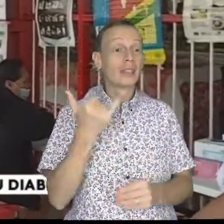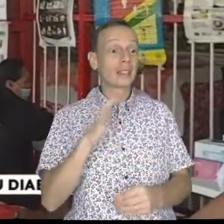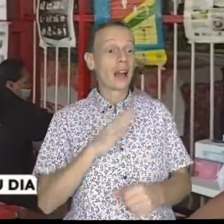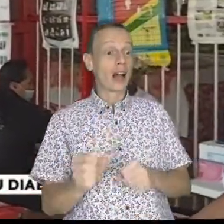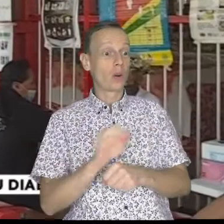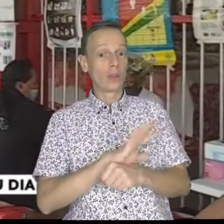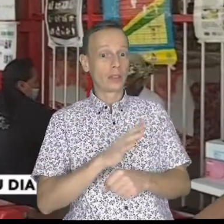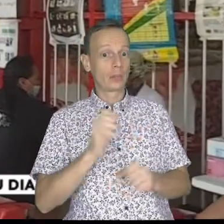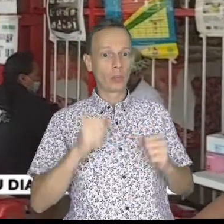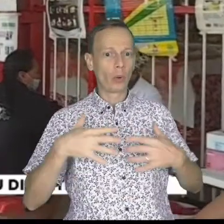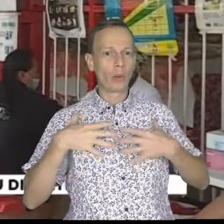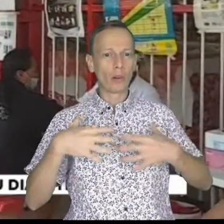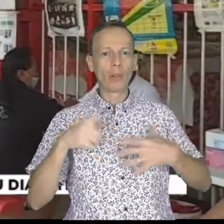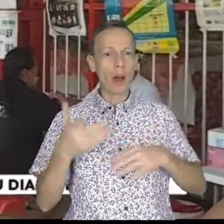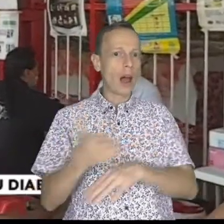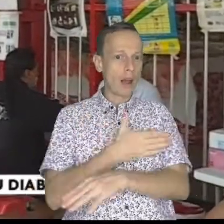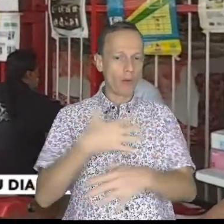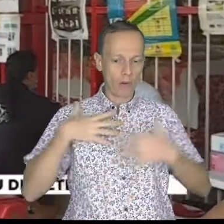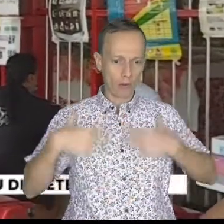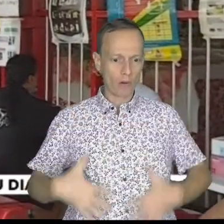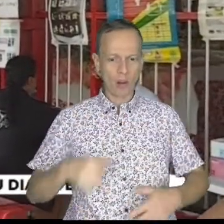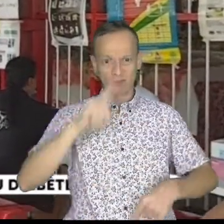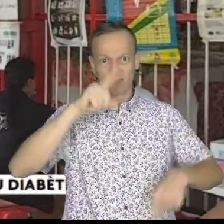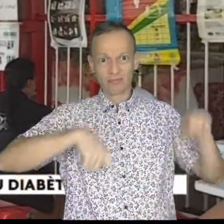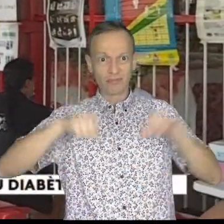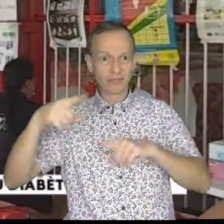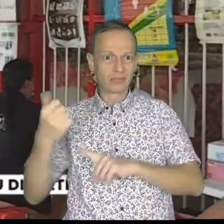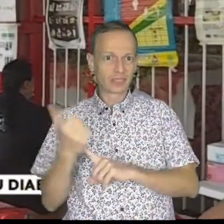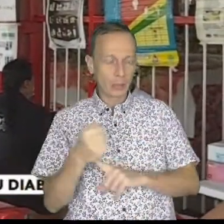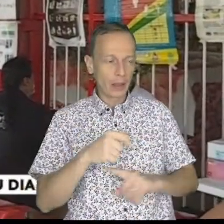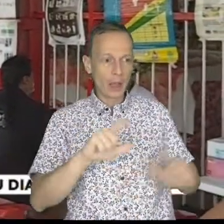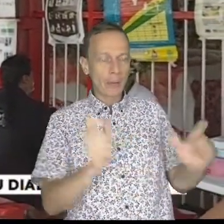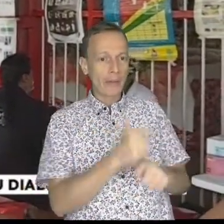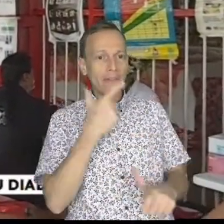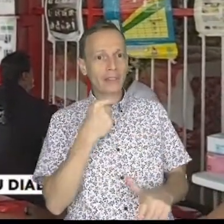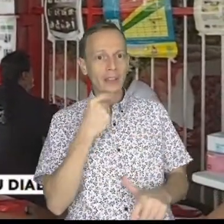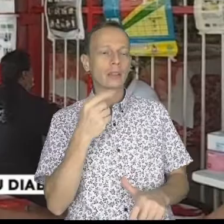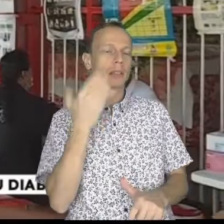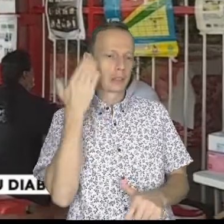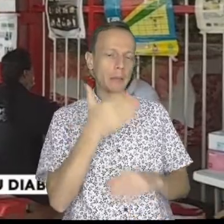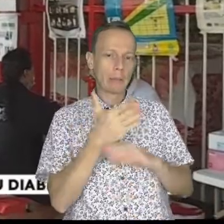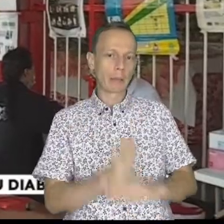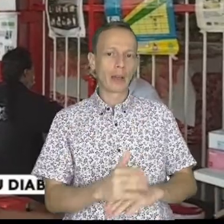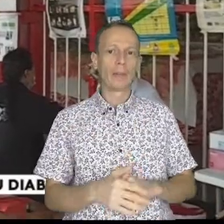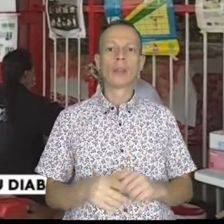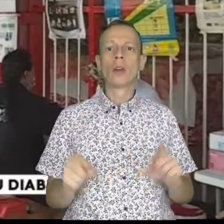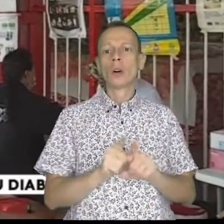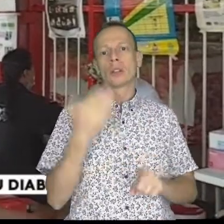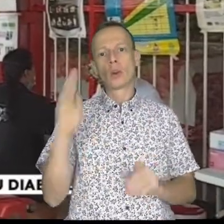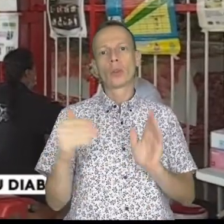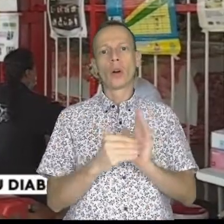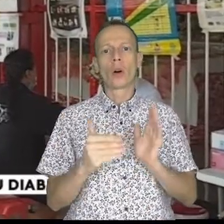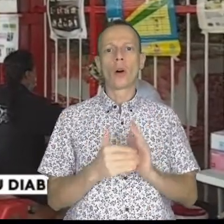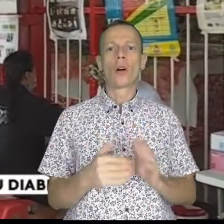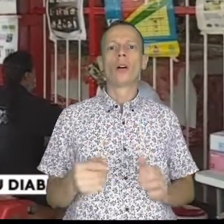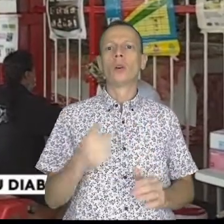Et donc avant les signes respiratoires, on a les signes métaboliques et donc il y a une prise en charge précoce. Et dans ce cas-là, ils savent quoi faire. Et l'autre chose, dans